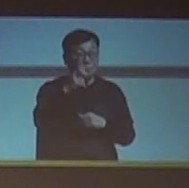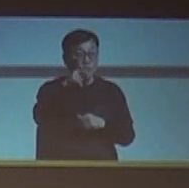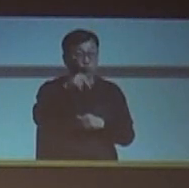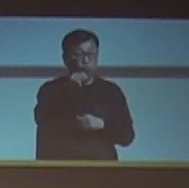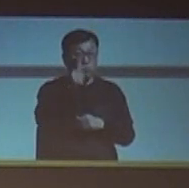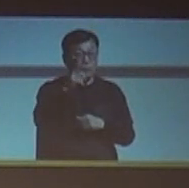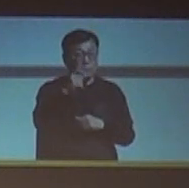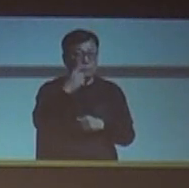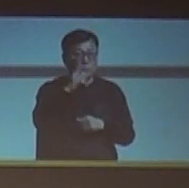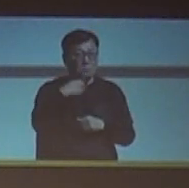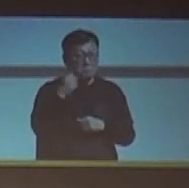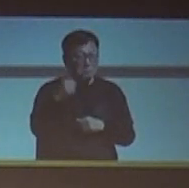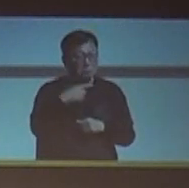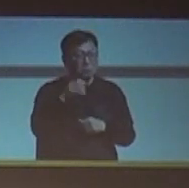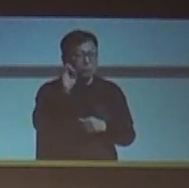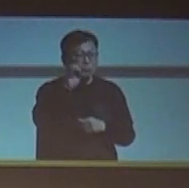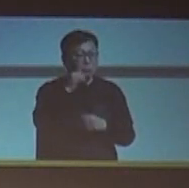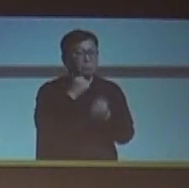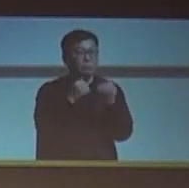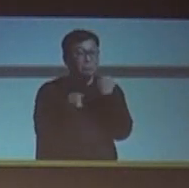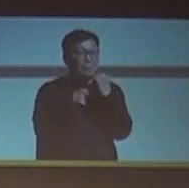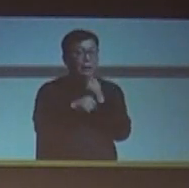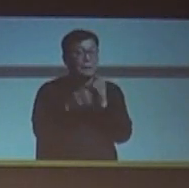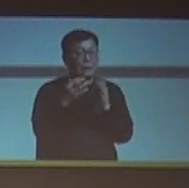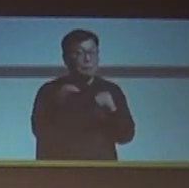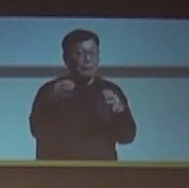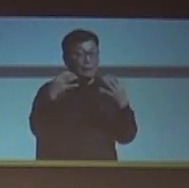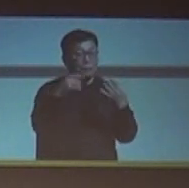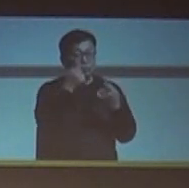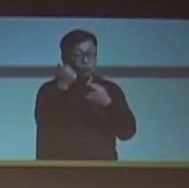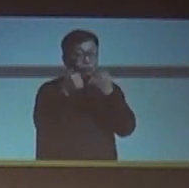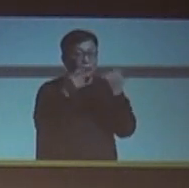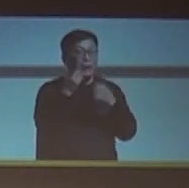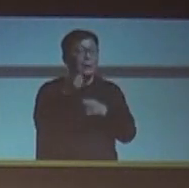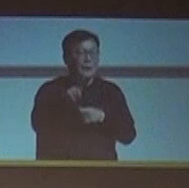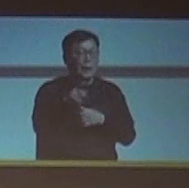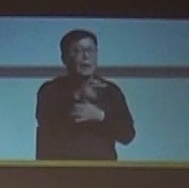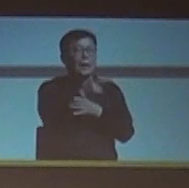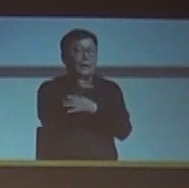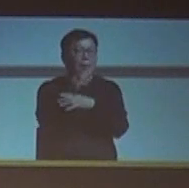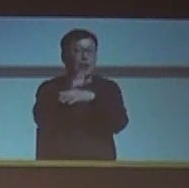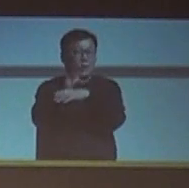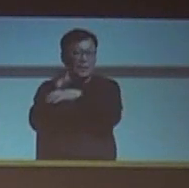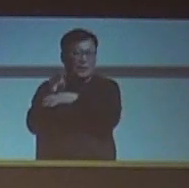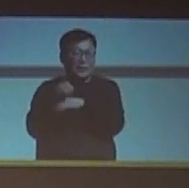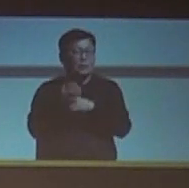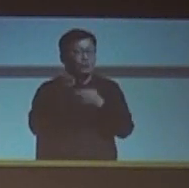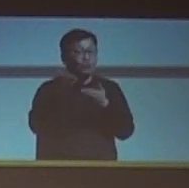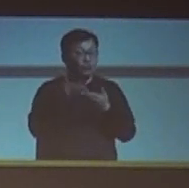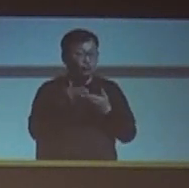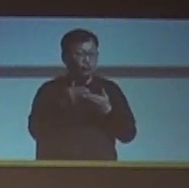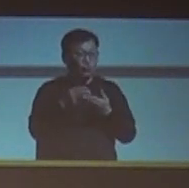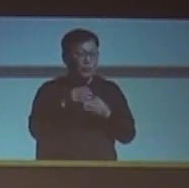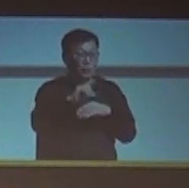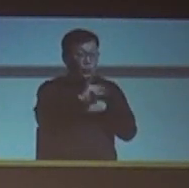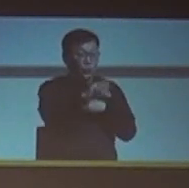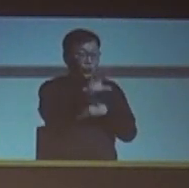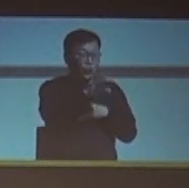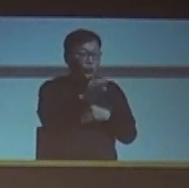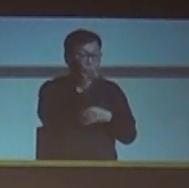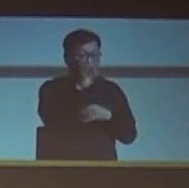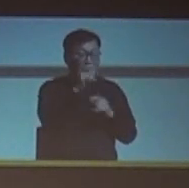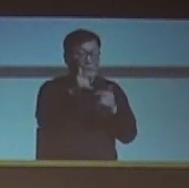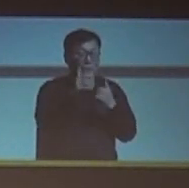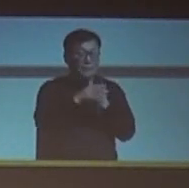또 부끄러움도 무릅쓰고 사람들의 시선을 무릅쓰고 지붕에서 이렇게, 예, 지붕에서 네. 지붕에서 보이지 지붕에서. 않는 곳에서 영상 이렇게 또